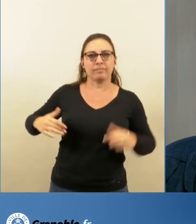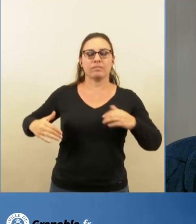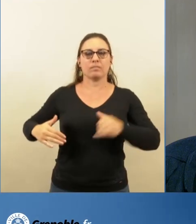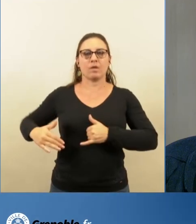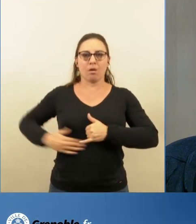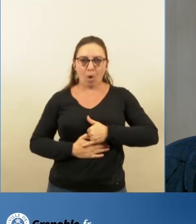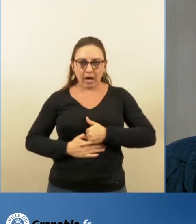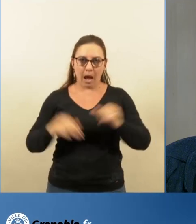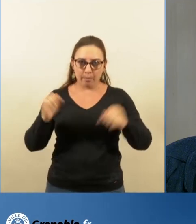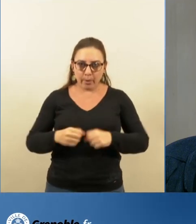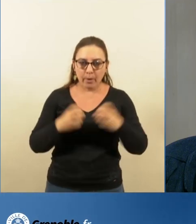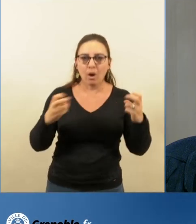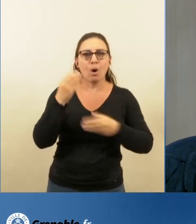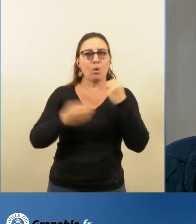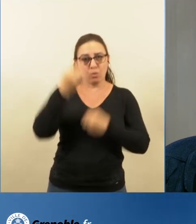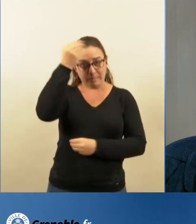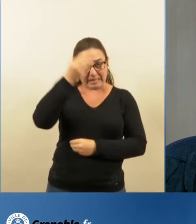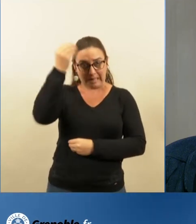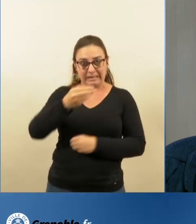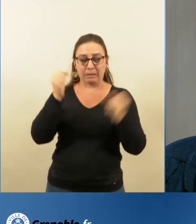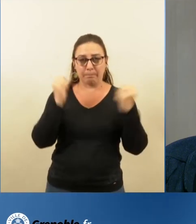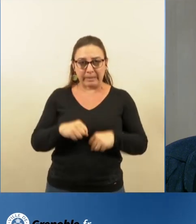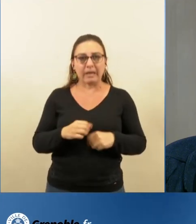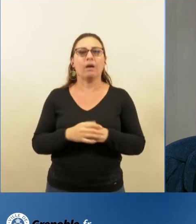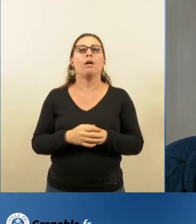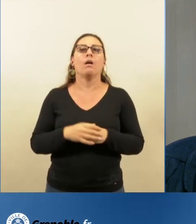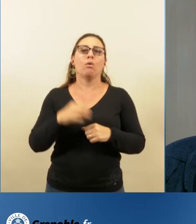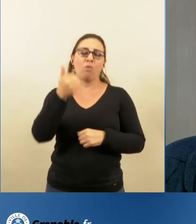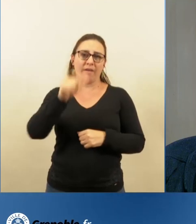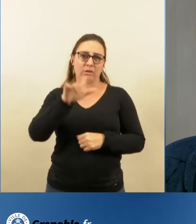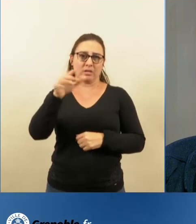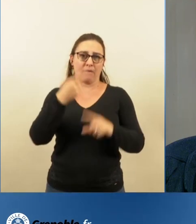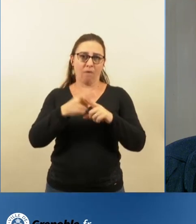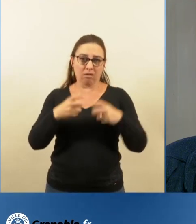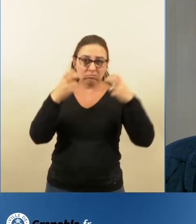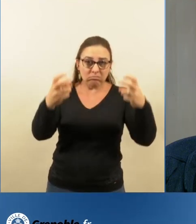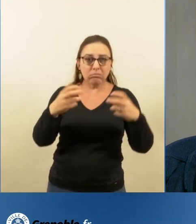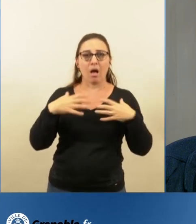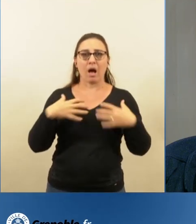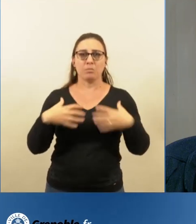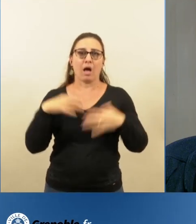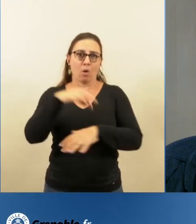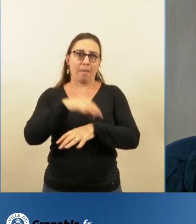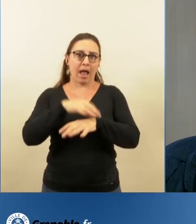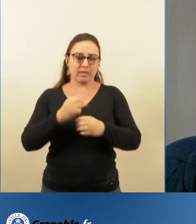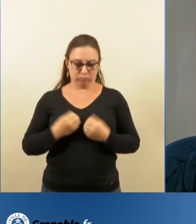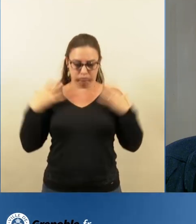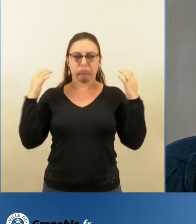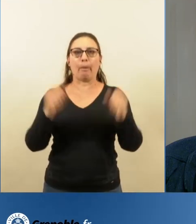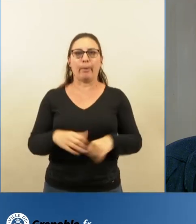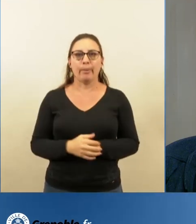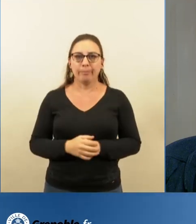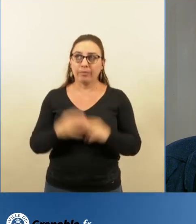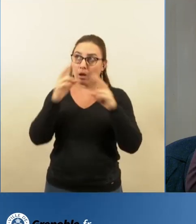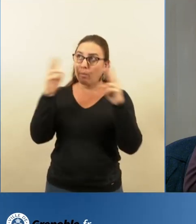deux fois plus de chances de développer une maladie psychiatrique et 1,5 fois plus de chances de développer une maladie respiratoire la pollution de l'air est